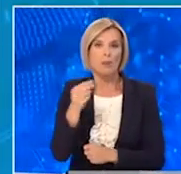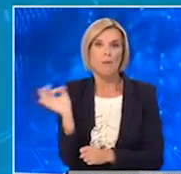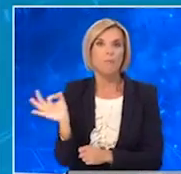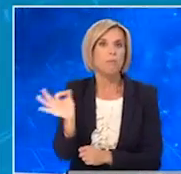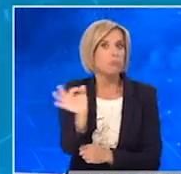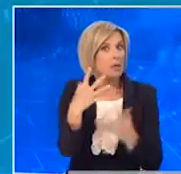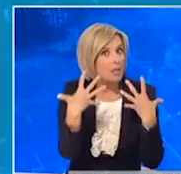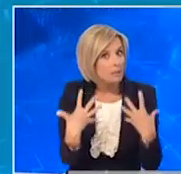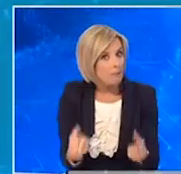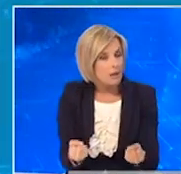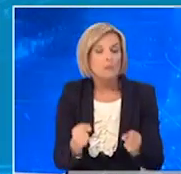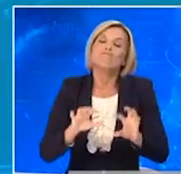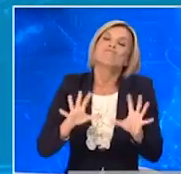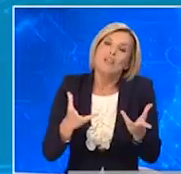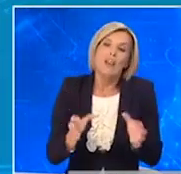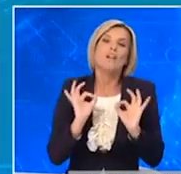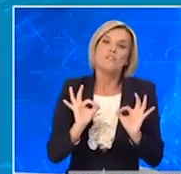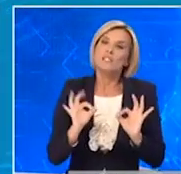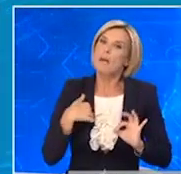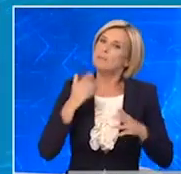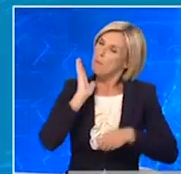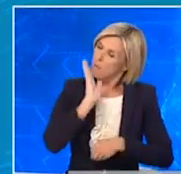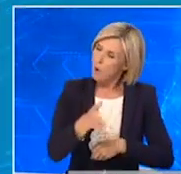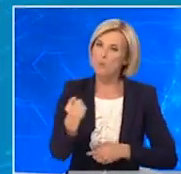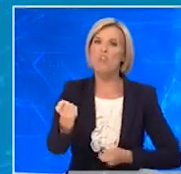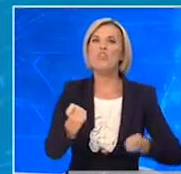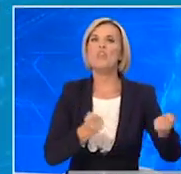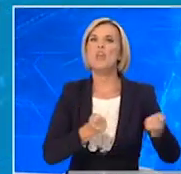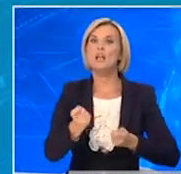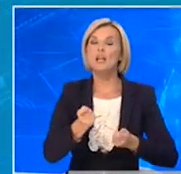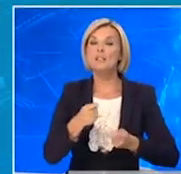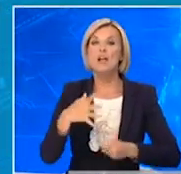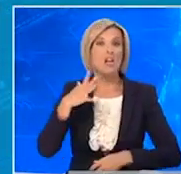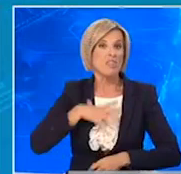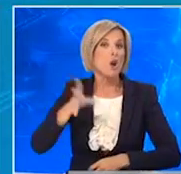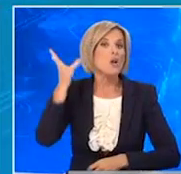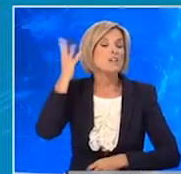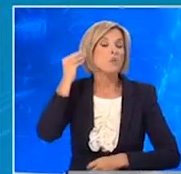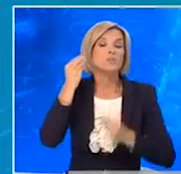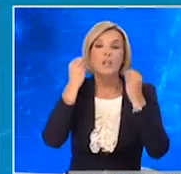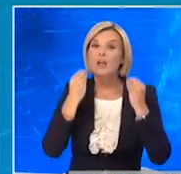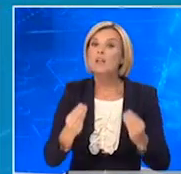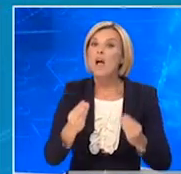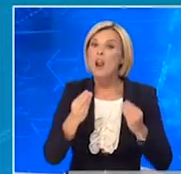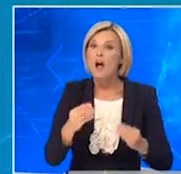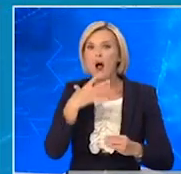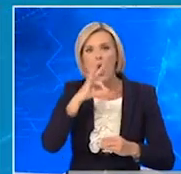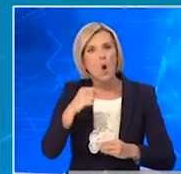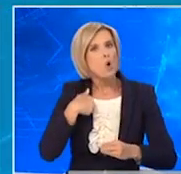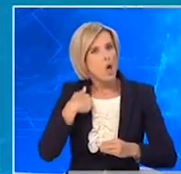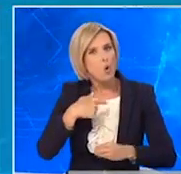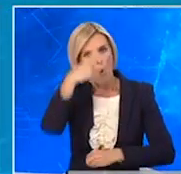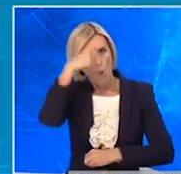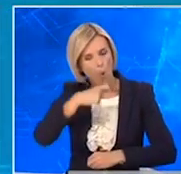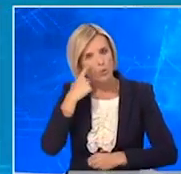που υπάρχουν, αλλά είναι πλήρως διαχειρίσιμα. Και θέλω να το τονίσω αυτό, διότι παρακολουθώ και δημοσιεύματα, παρακολουθώ και